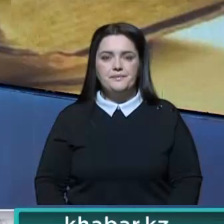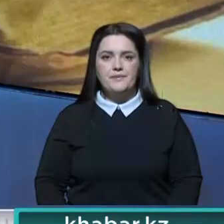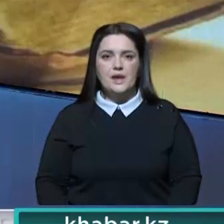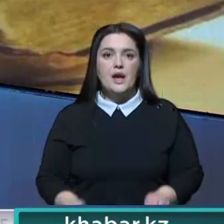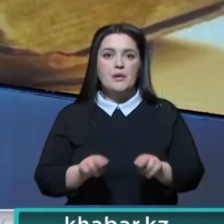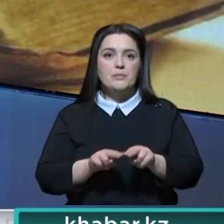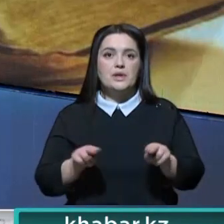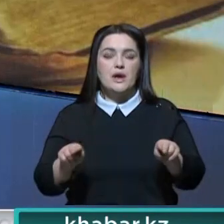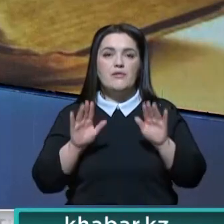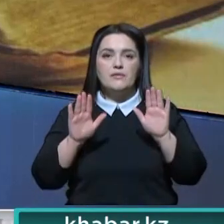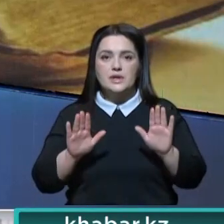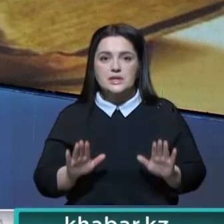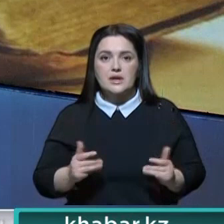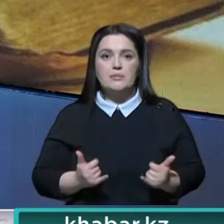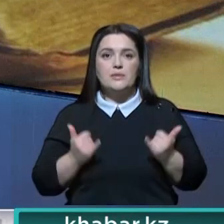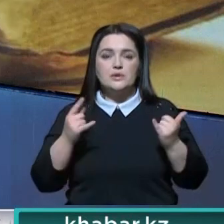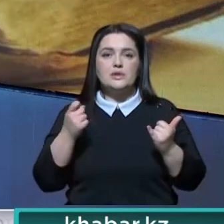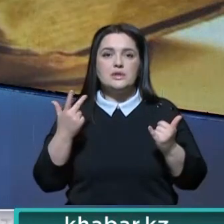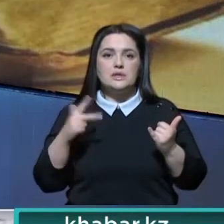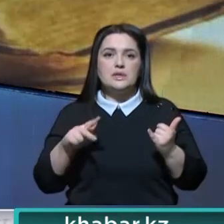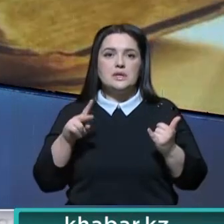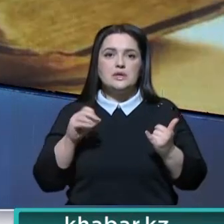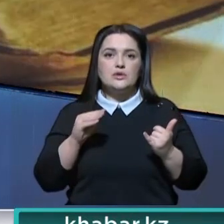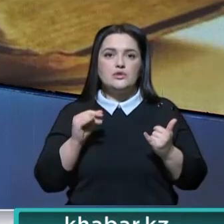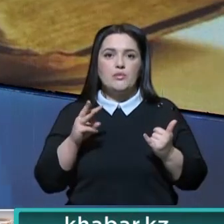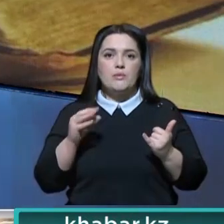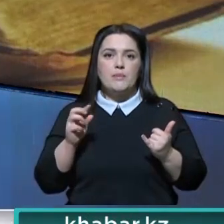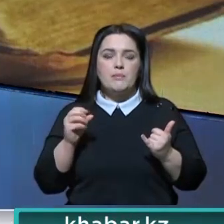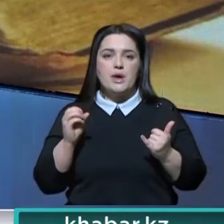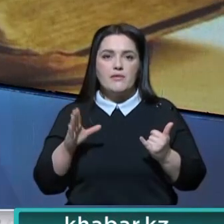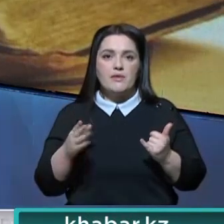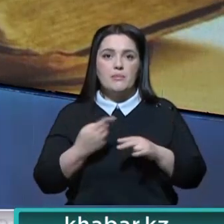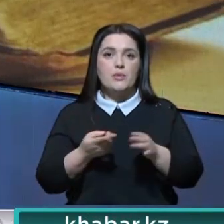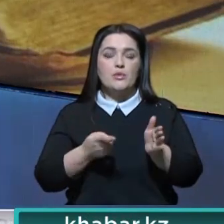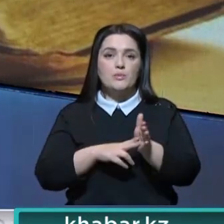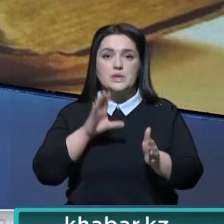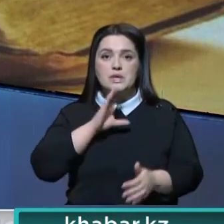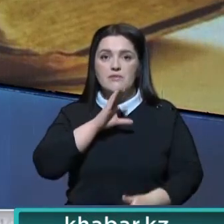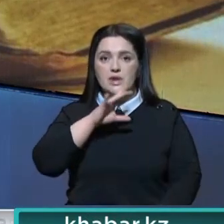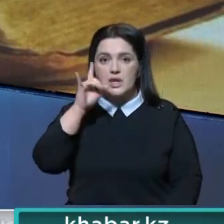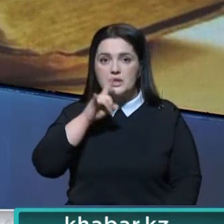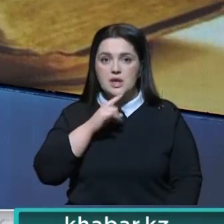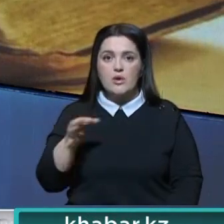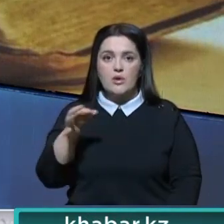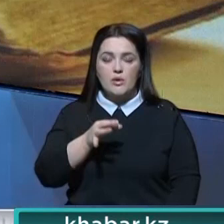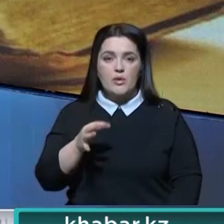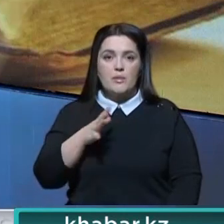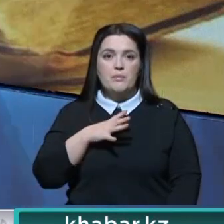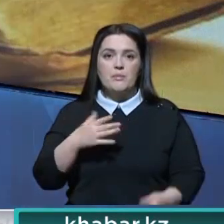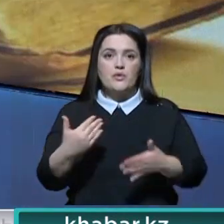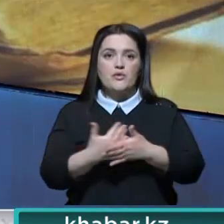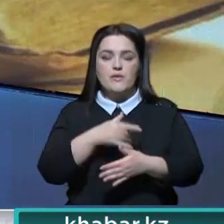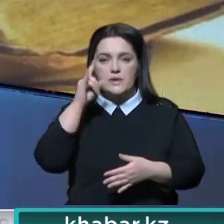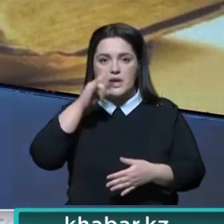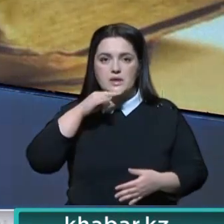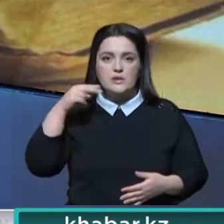В Петропавловске открылась выставка, посвященная 130-летию Мохжана Жумабаева. Уроженец Северо-Казахстанской области был одним из основателей